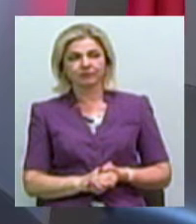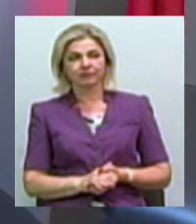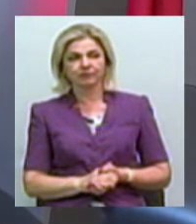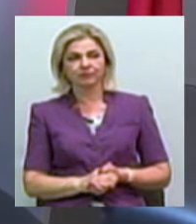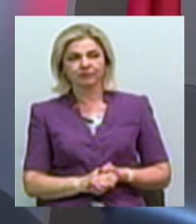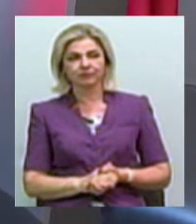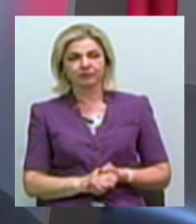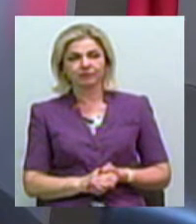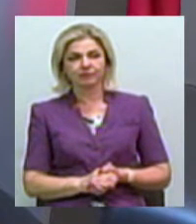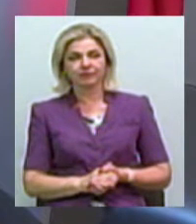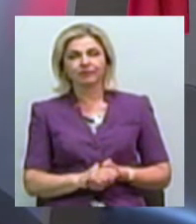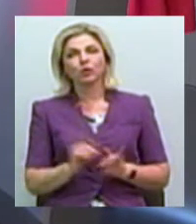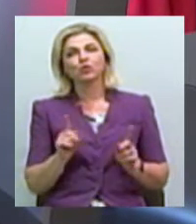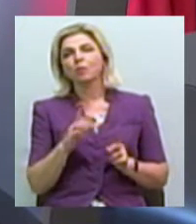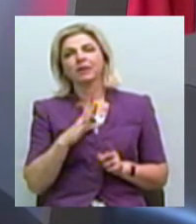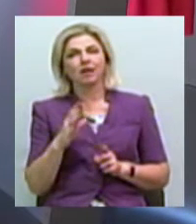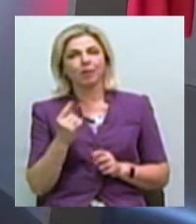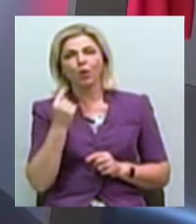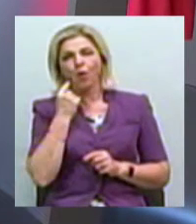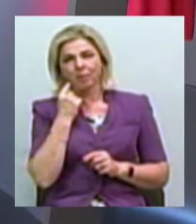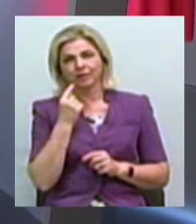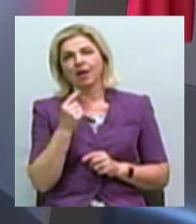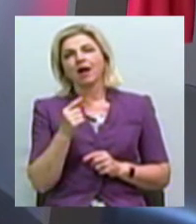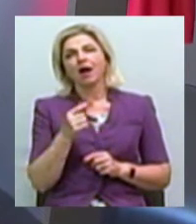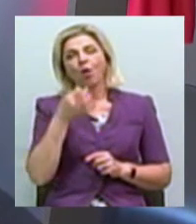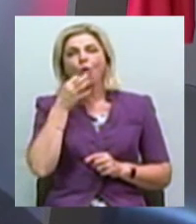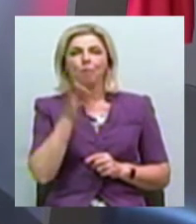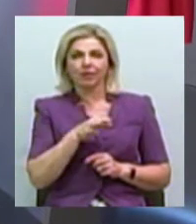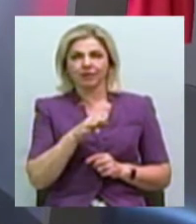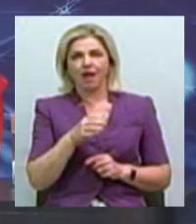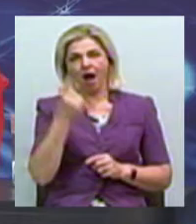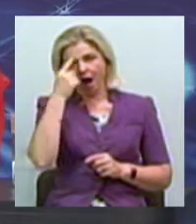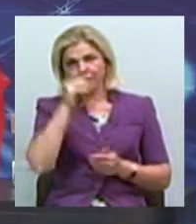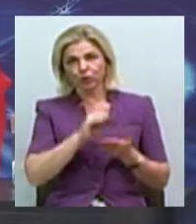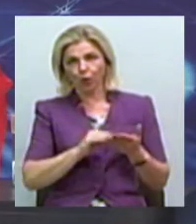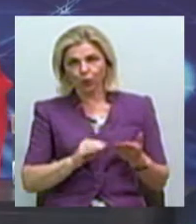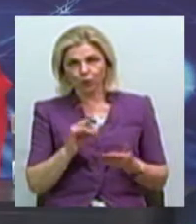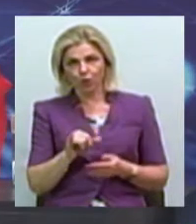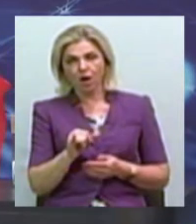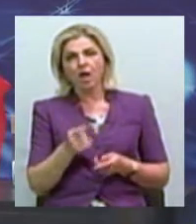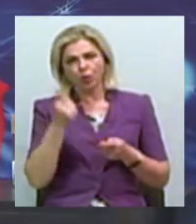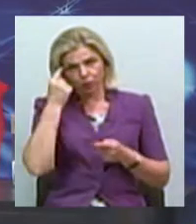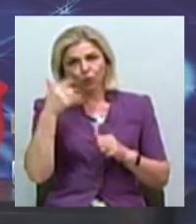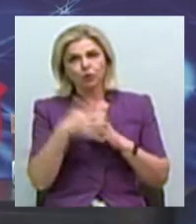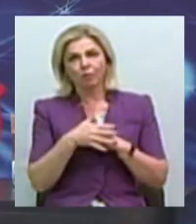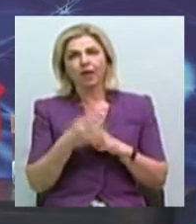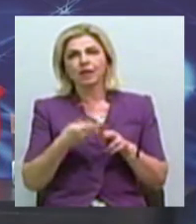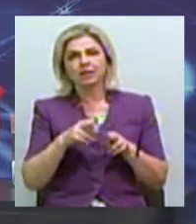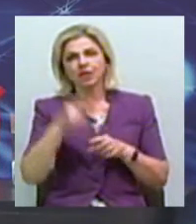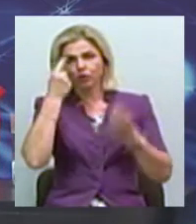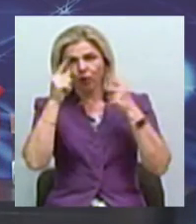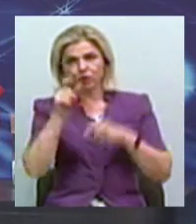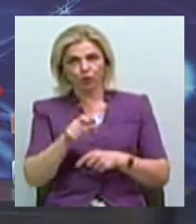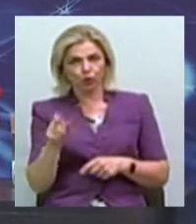якихось там неприємних хвилин вже досвідченому автору. Це зрозуміло, творчі люди. творчі люди, і кожен із них вболіває